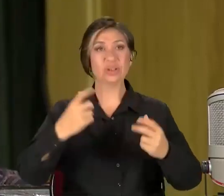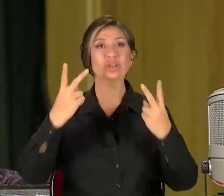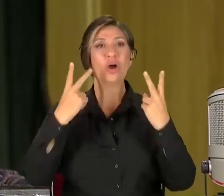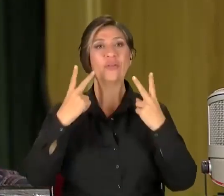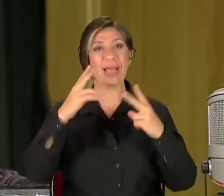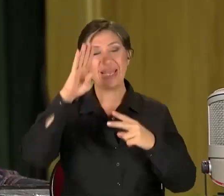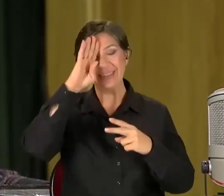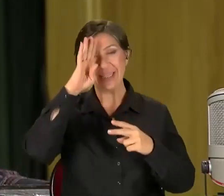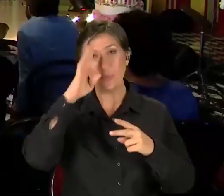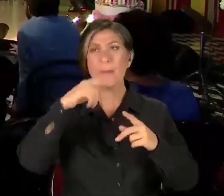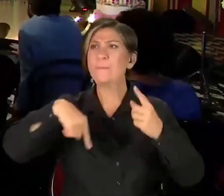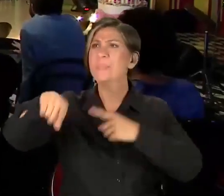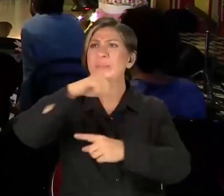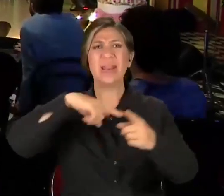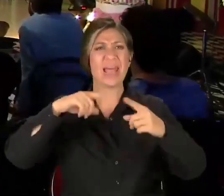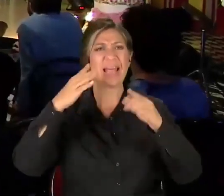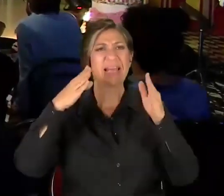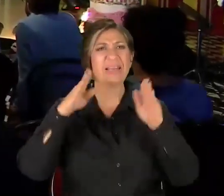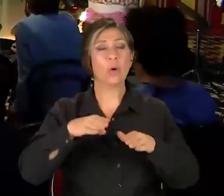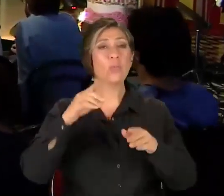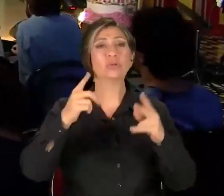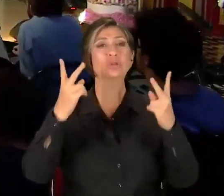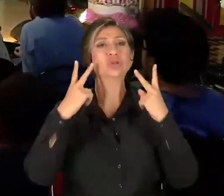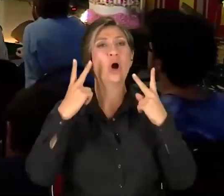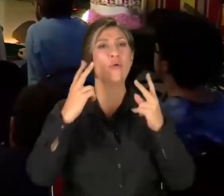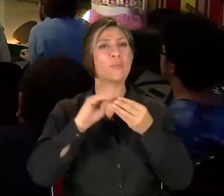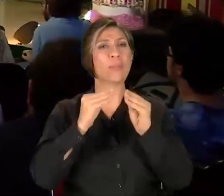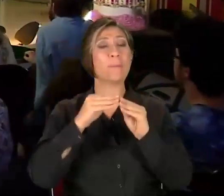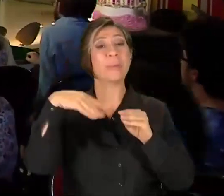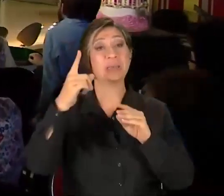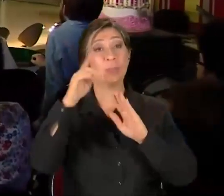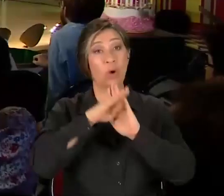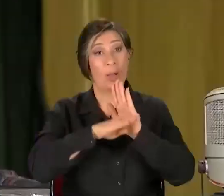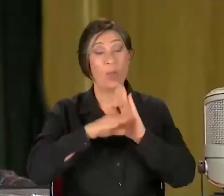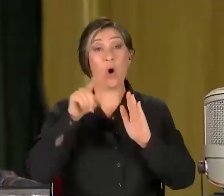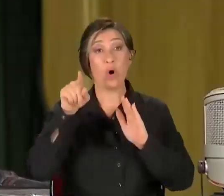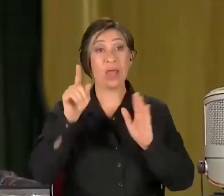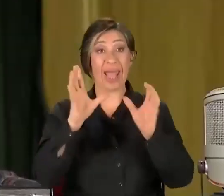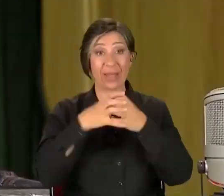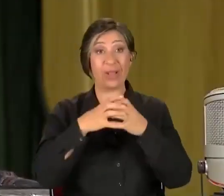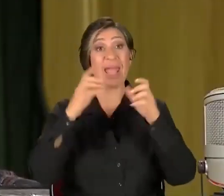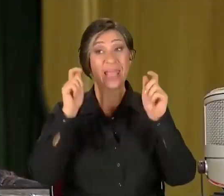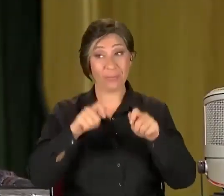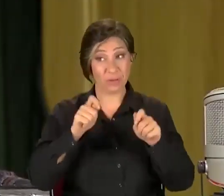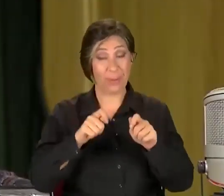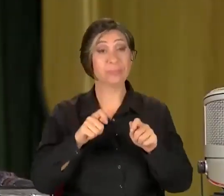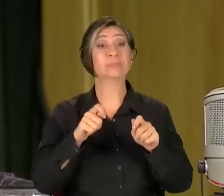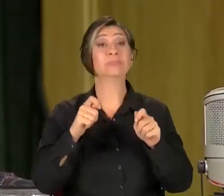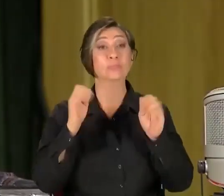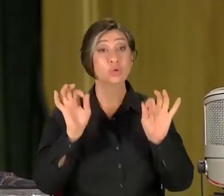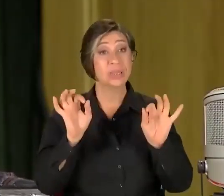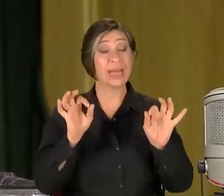şovlarıyla İstanbul'u birbirine katıyorlar. Bu stand-up show meselesini bir başka programda onun ekibiyle beraber